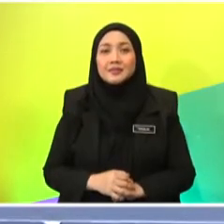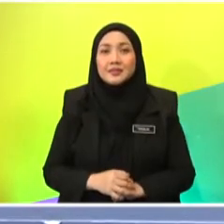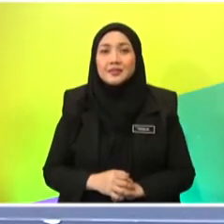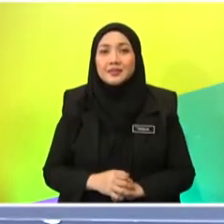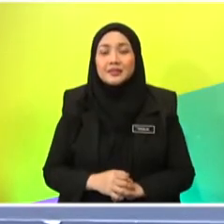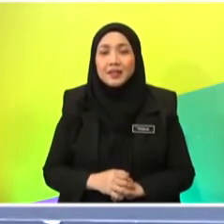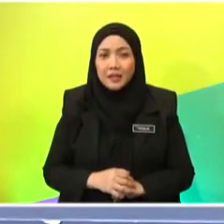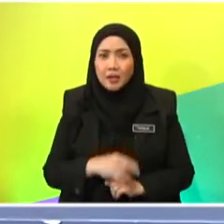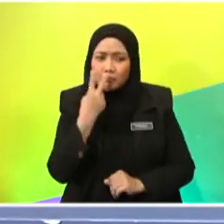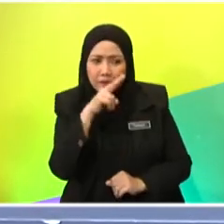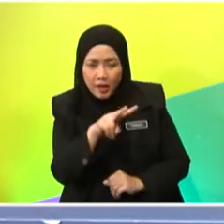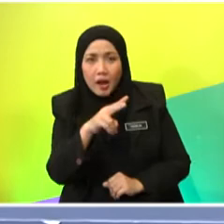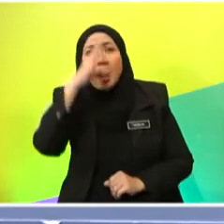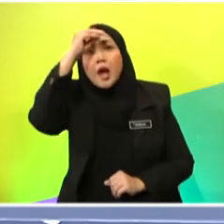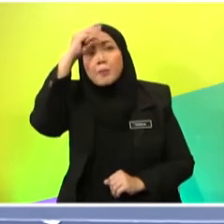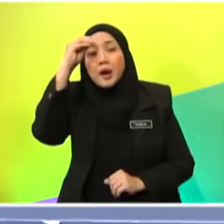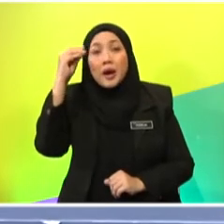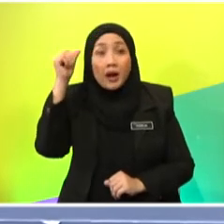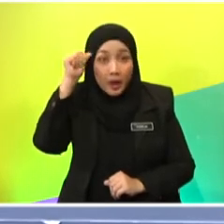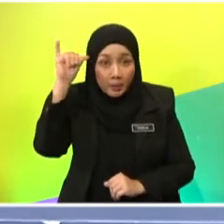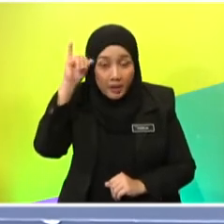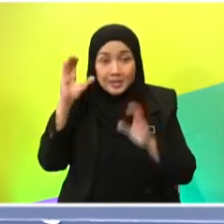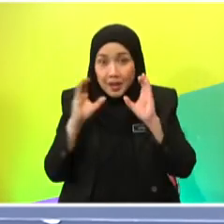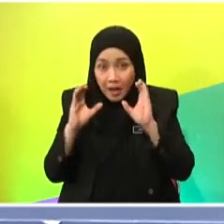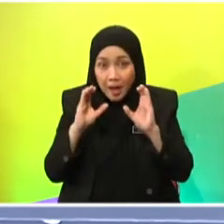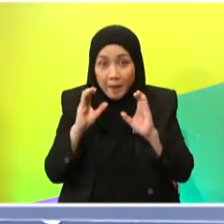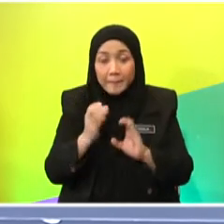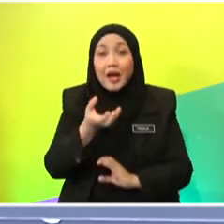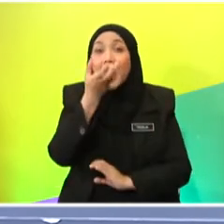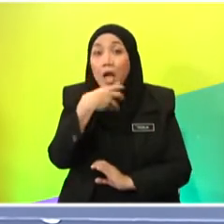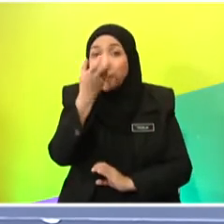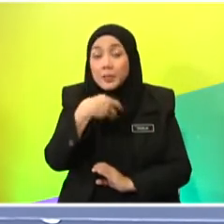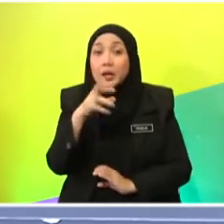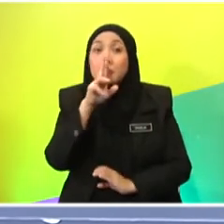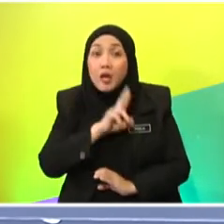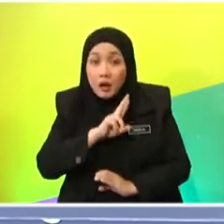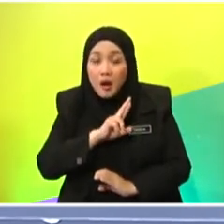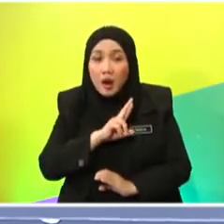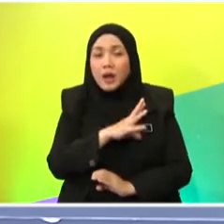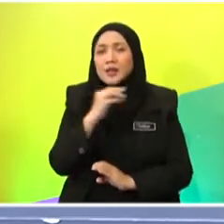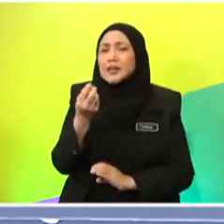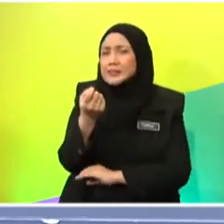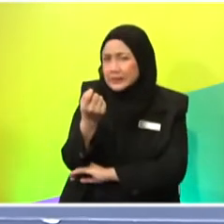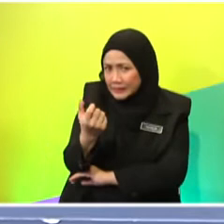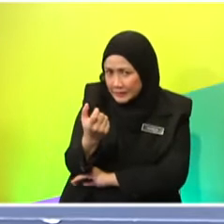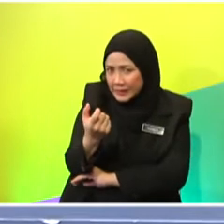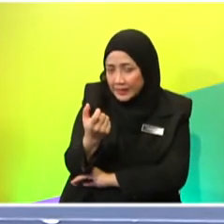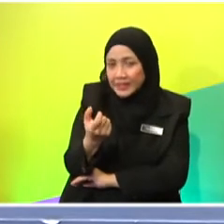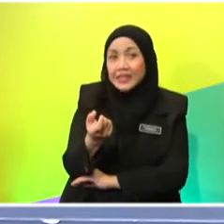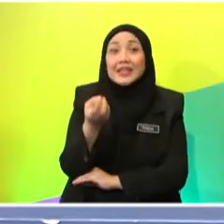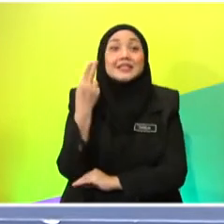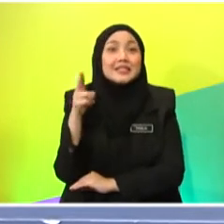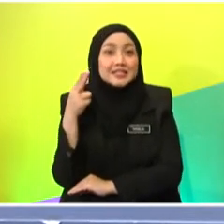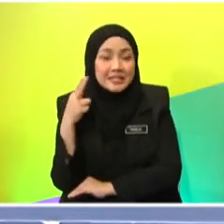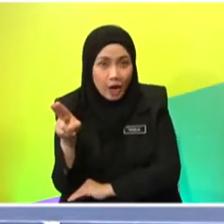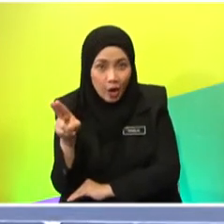apel merah jagoan eh psikis sedikit Apple yang sedikit adalah apel hijau betul